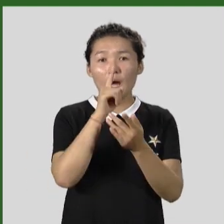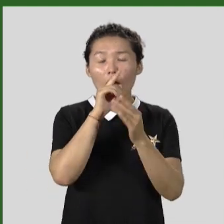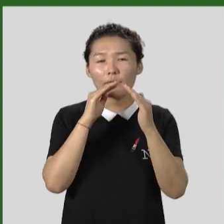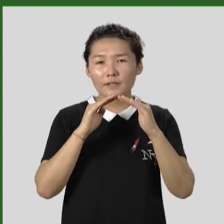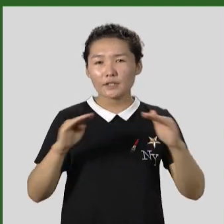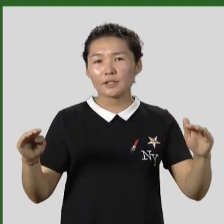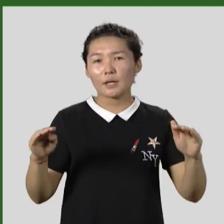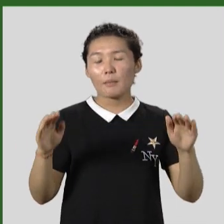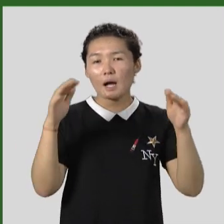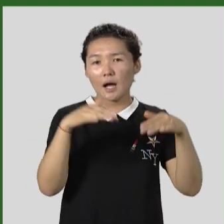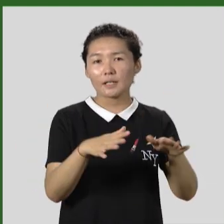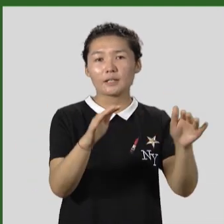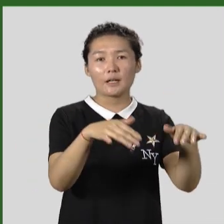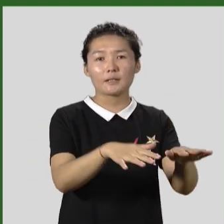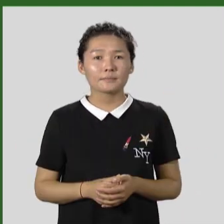океане.